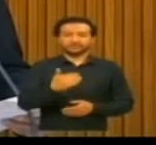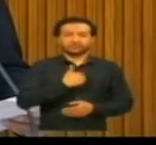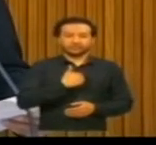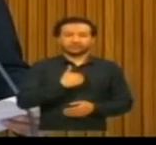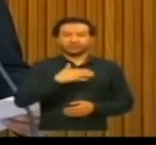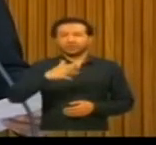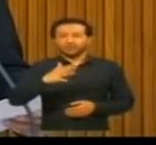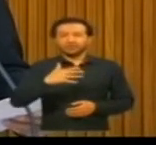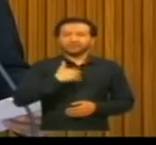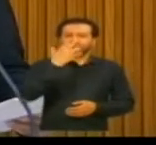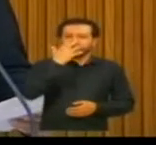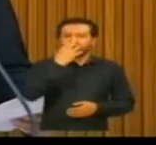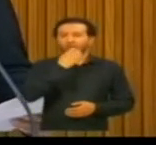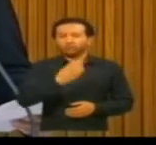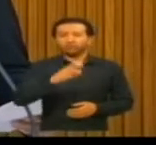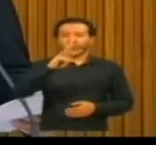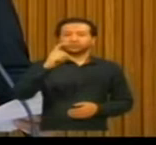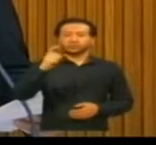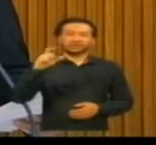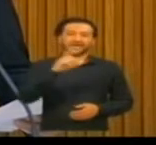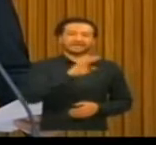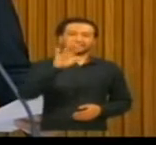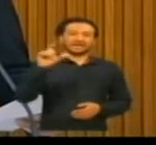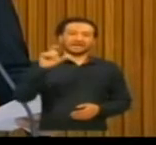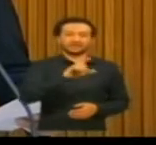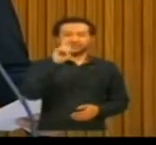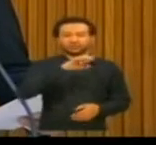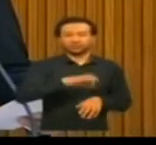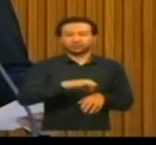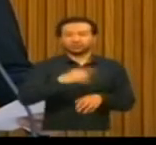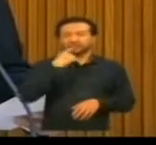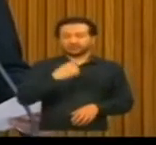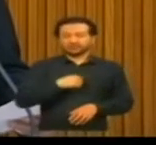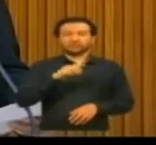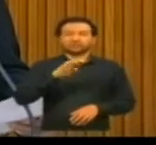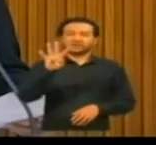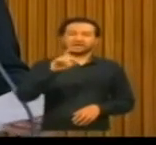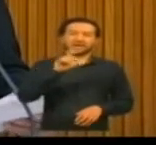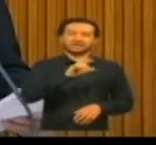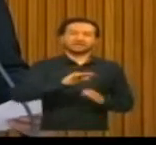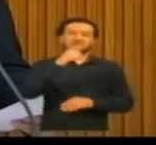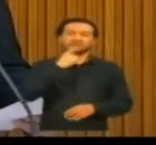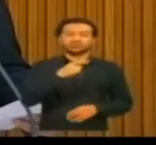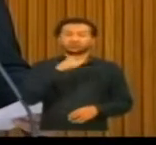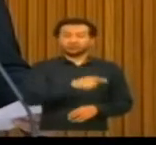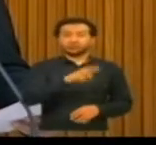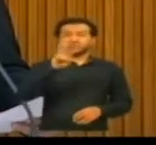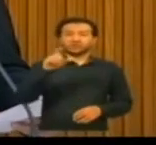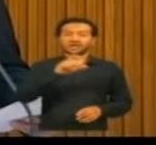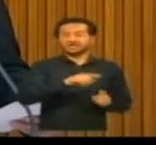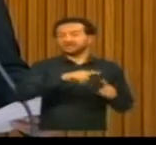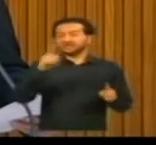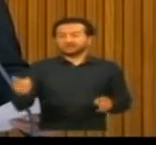ortalama beklenen ömrüm 39 ay. Kanser dolayısıyla doktorlar 39 ay yaşayabilirsin demişler. Bunun 30 ayı geçti